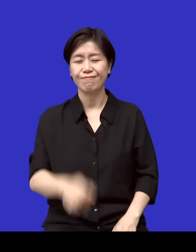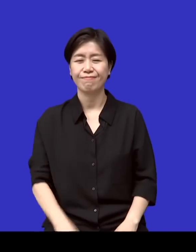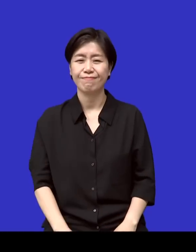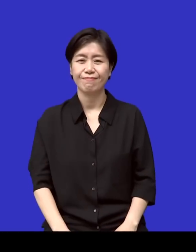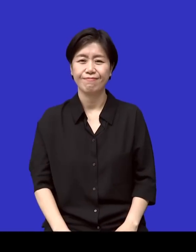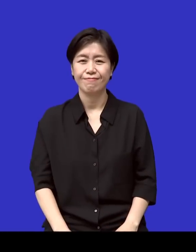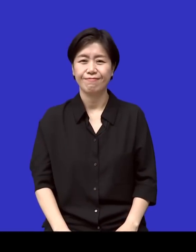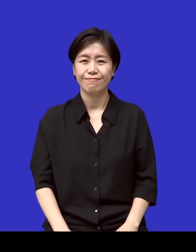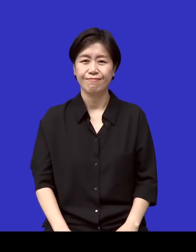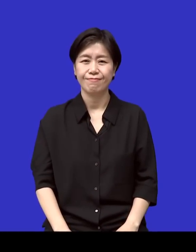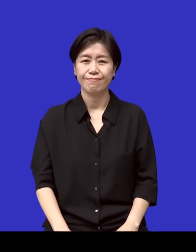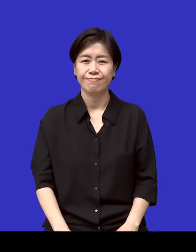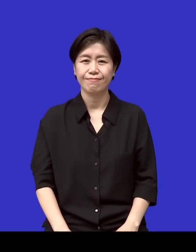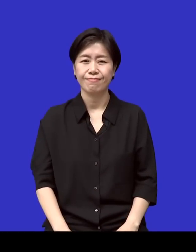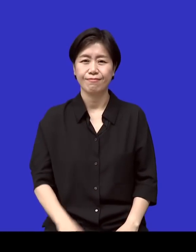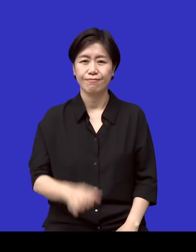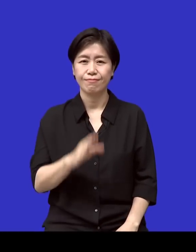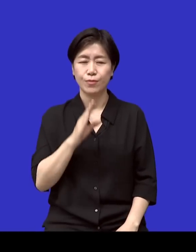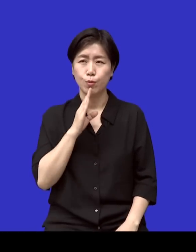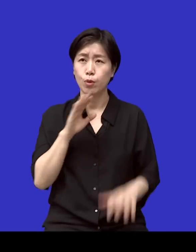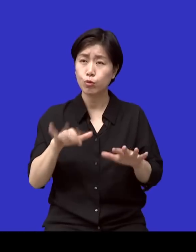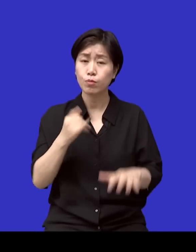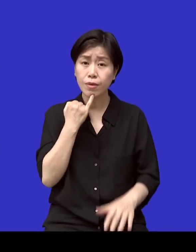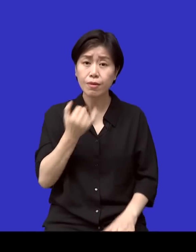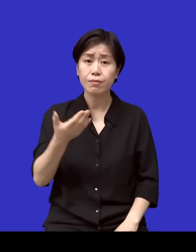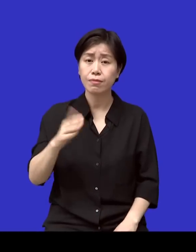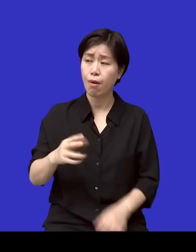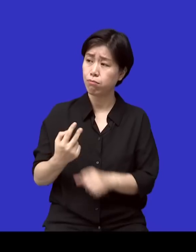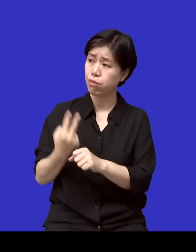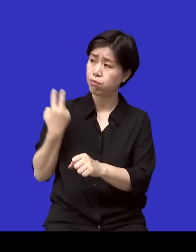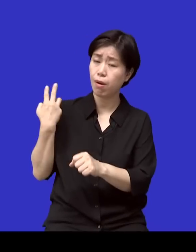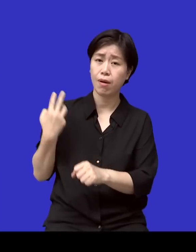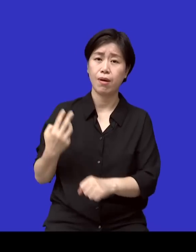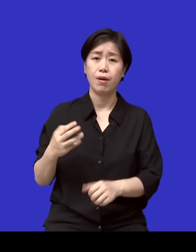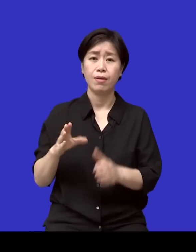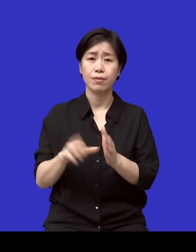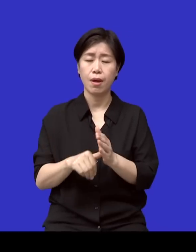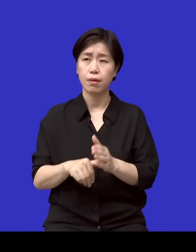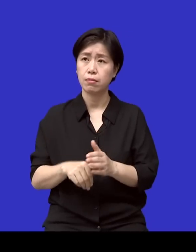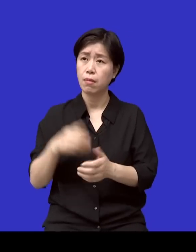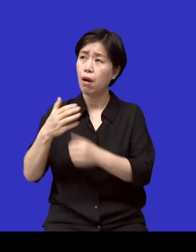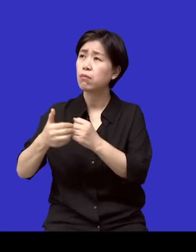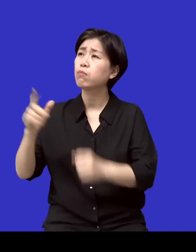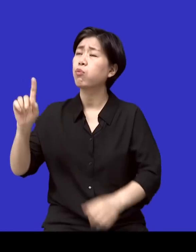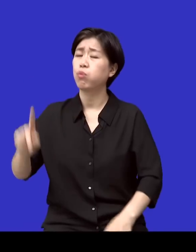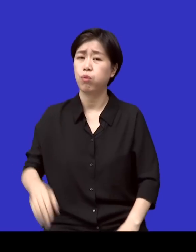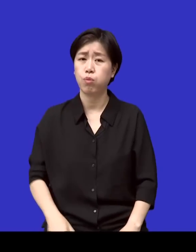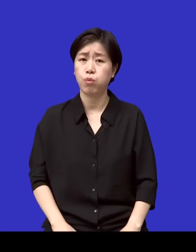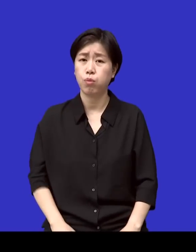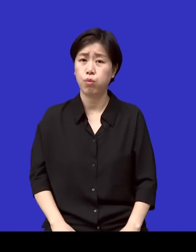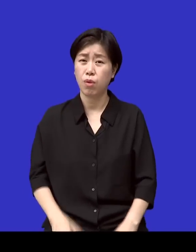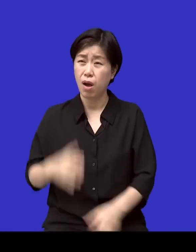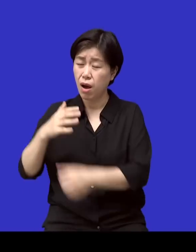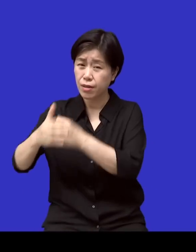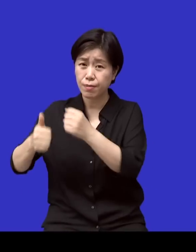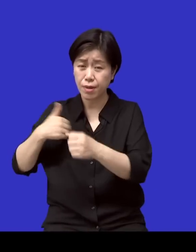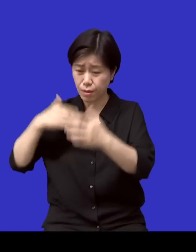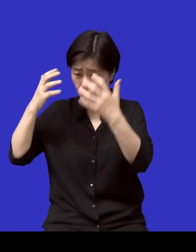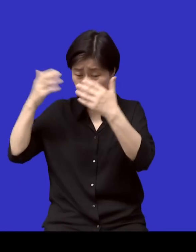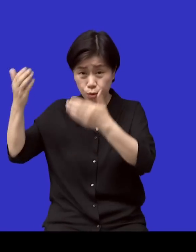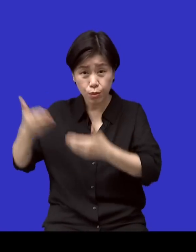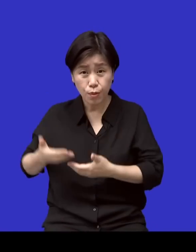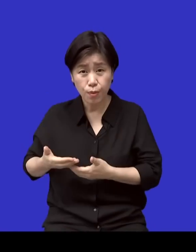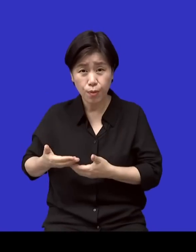잘 된 것 같지. 그때는 진짜 하나님이 뭐야 막 이러면서 나는 하나님이 이렇게 나에게 시련을 주는데